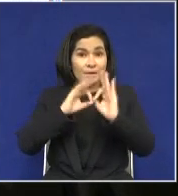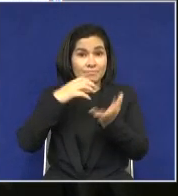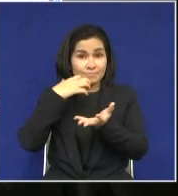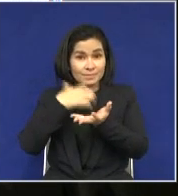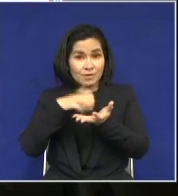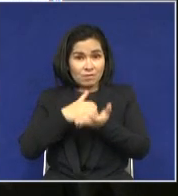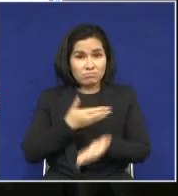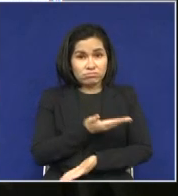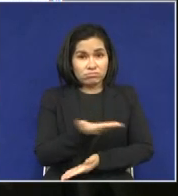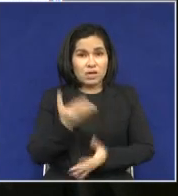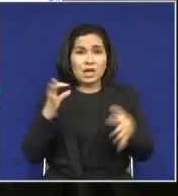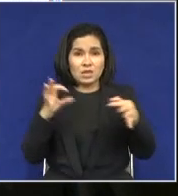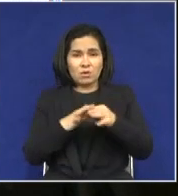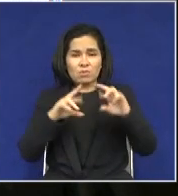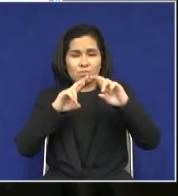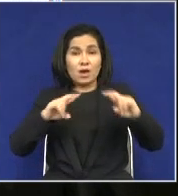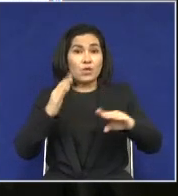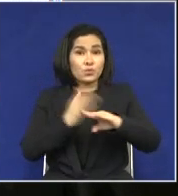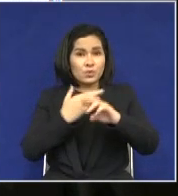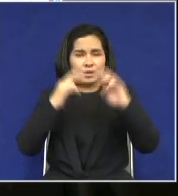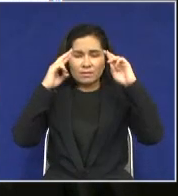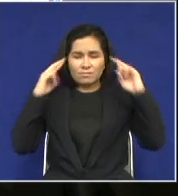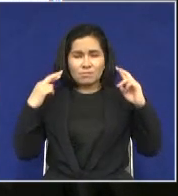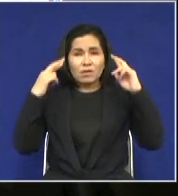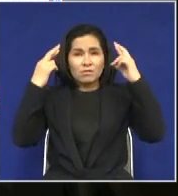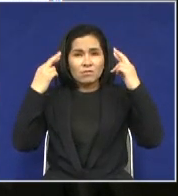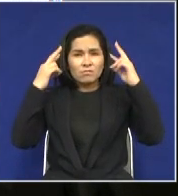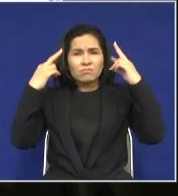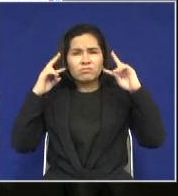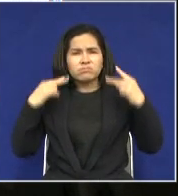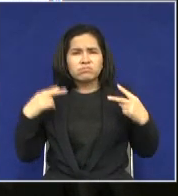ำเรียนในส่วนของเรื่องของตัดผมและเสริมสวยนะครับทั้งสุภาพบุรุษและสุภาพสตรี